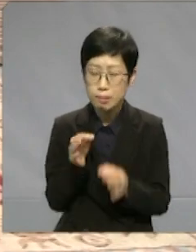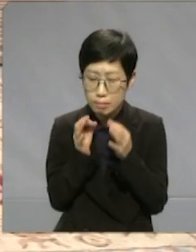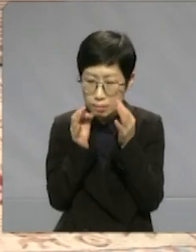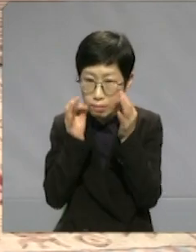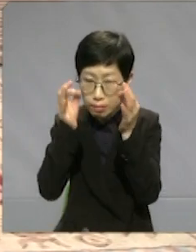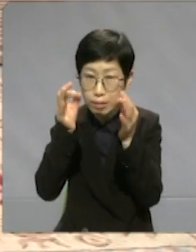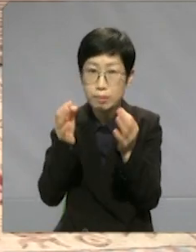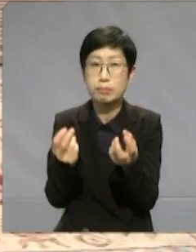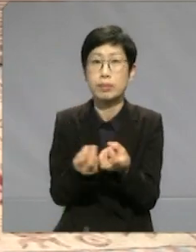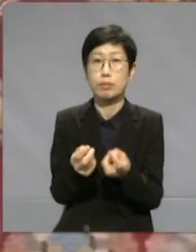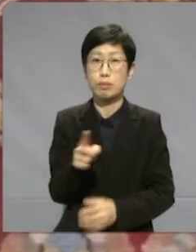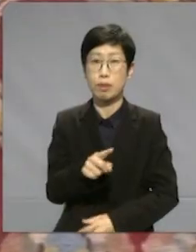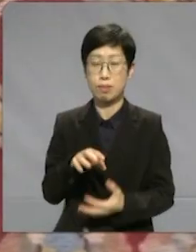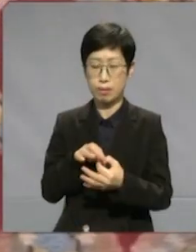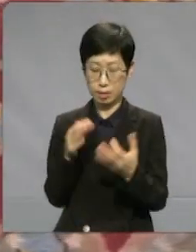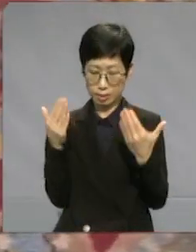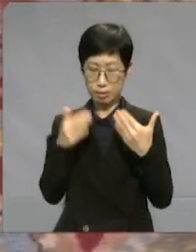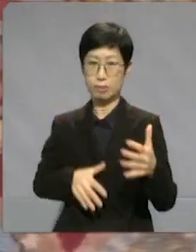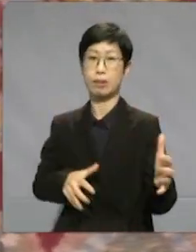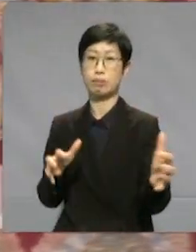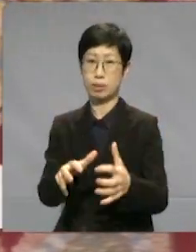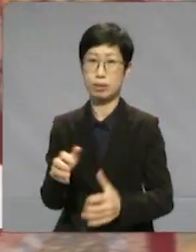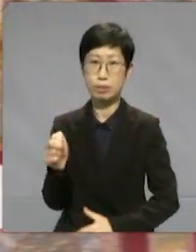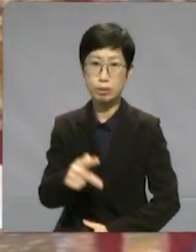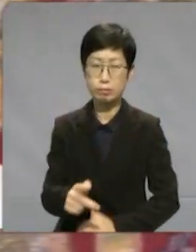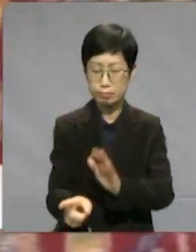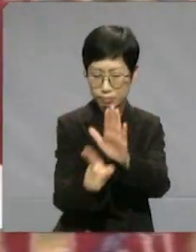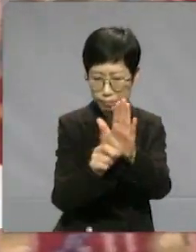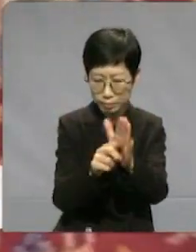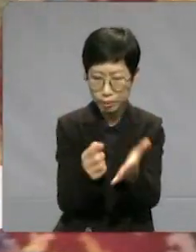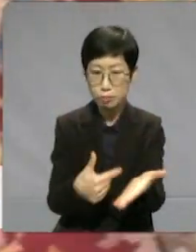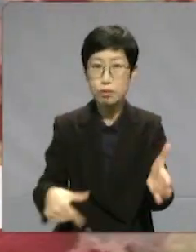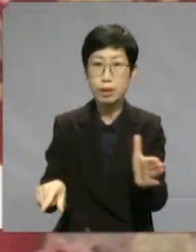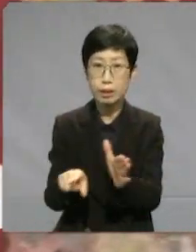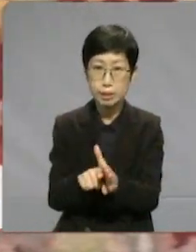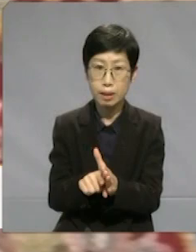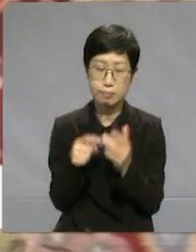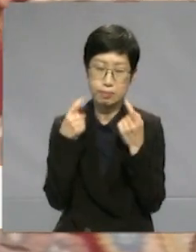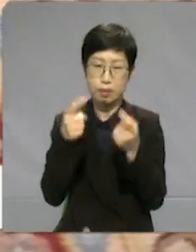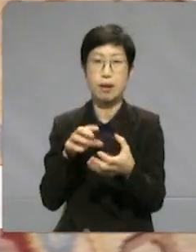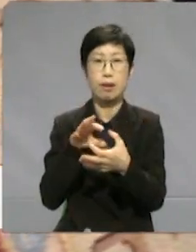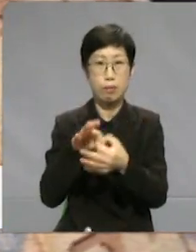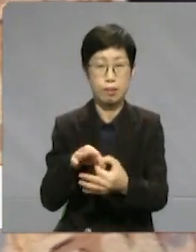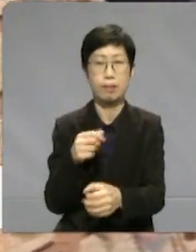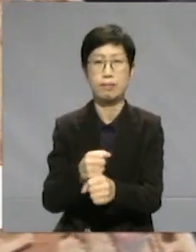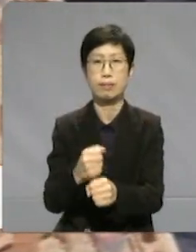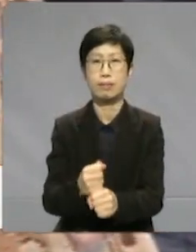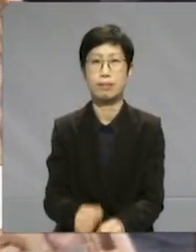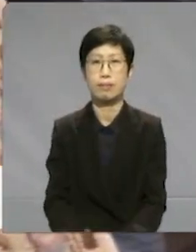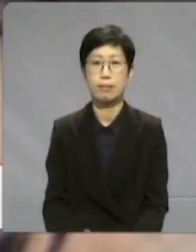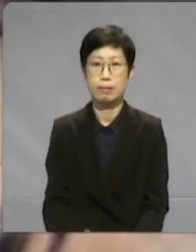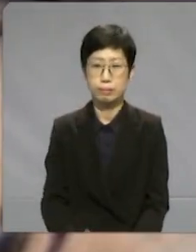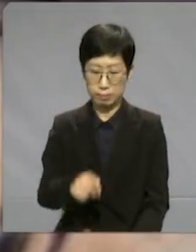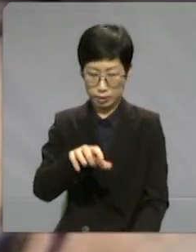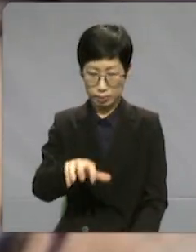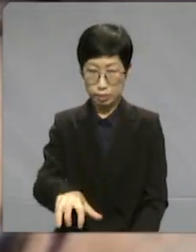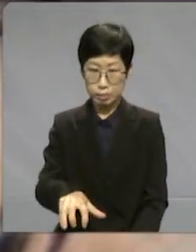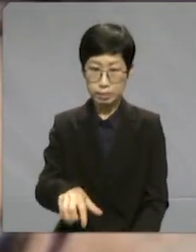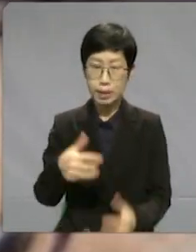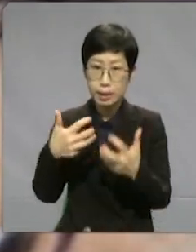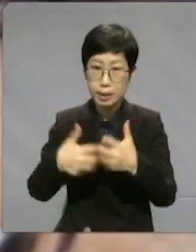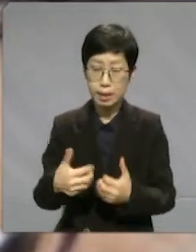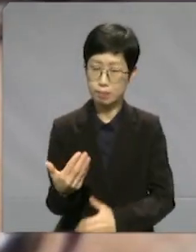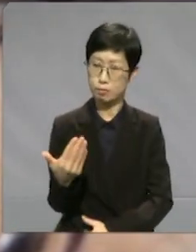일환으로 관련 학교와 협동하고 있고 대중화를 위한 투어 가이드도 만들었습니다 이곳의 식기는